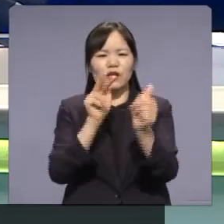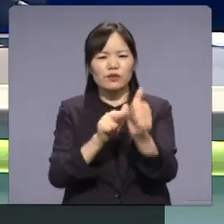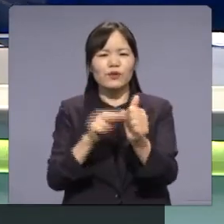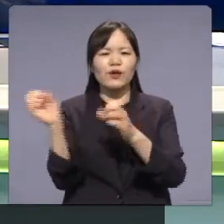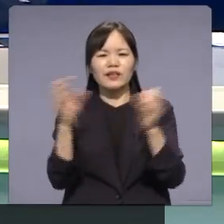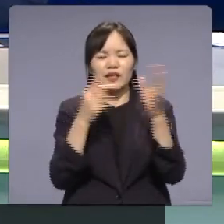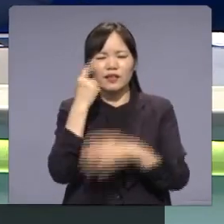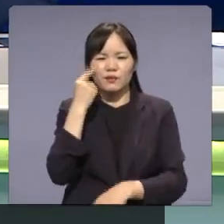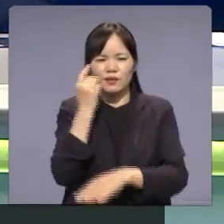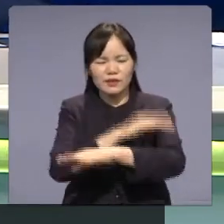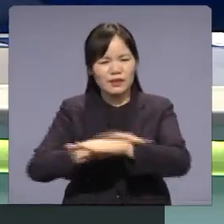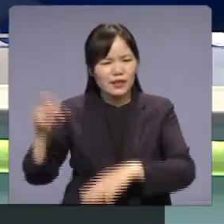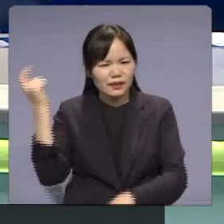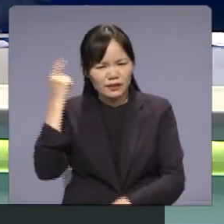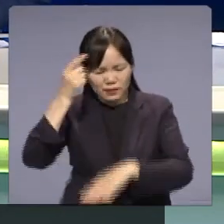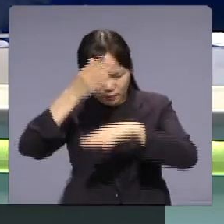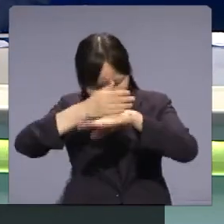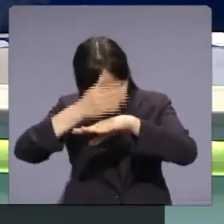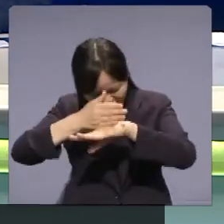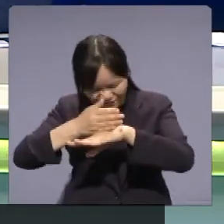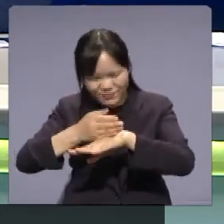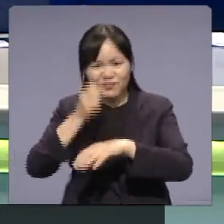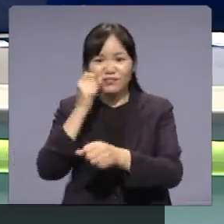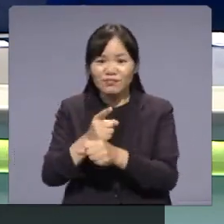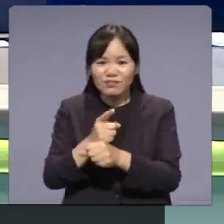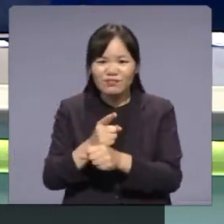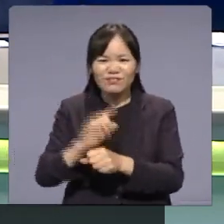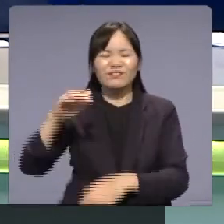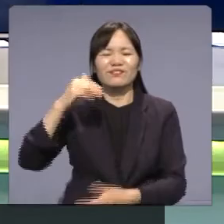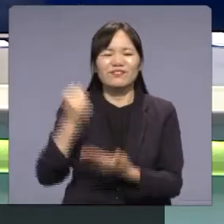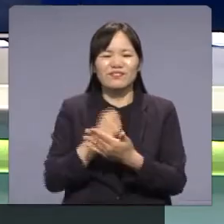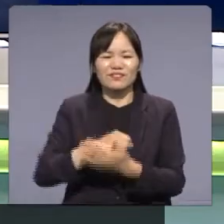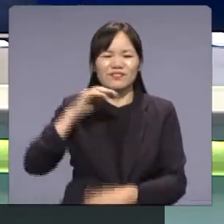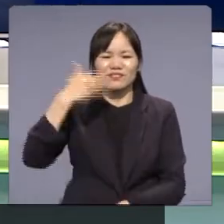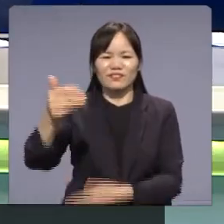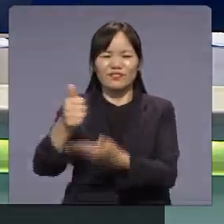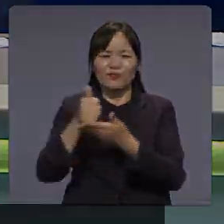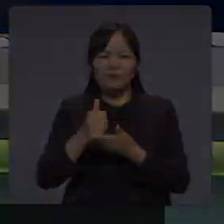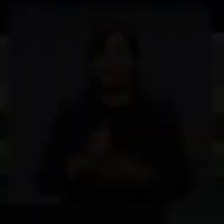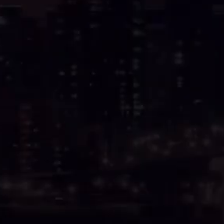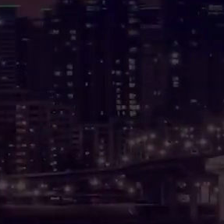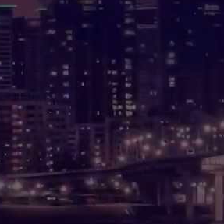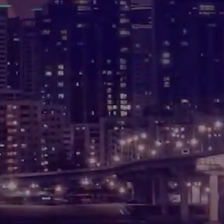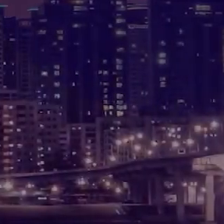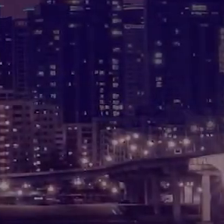말씀 잘 들었습니다. 고맙습니다. 고맙습니다. 벌써 끝났어요? 아쉽지만 다음에 다시 모시겠습니다.